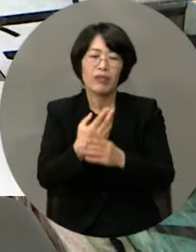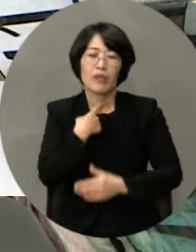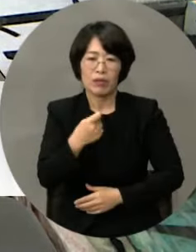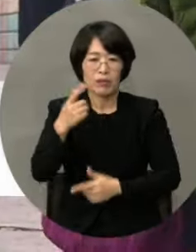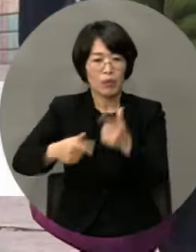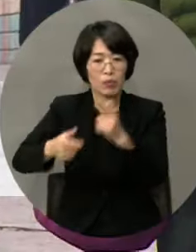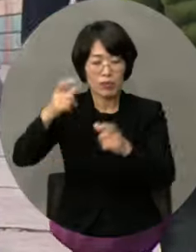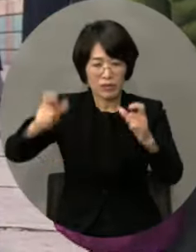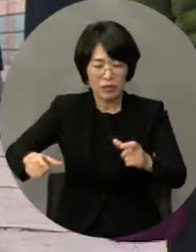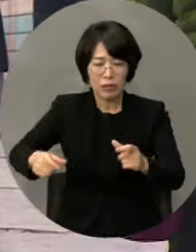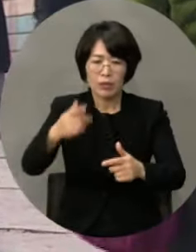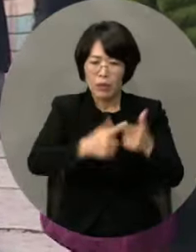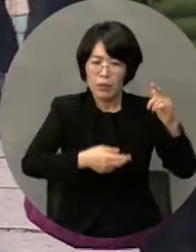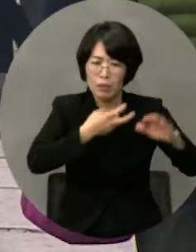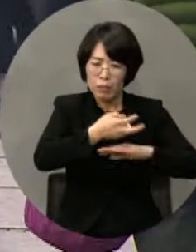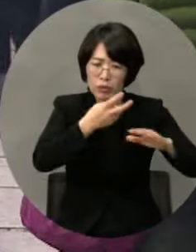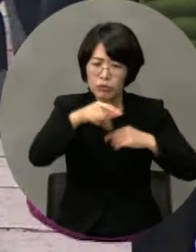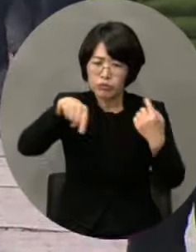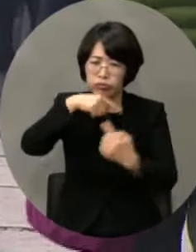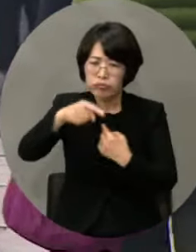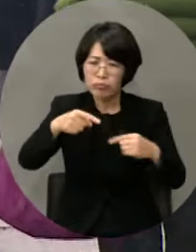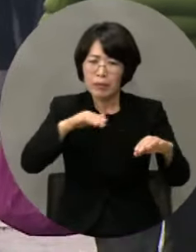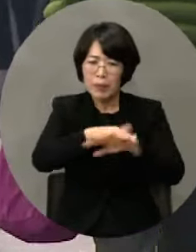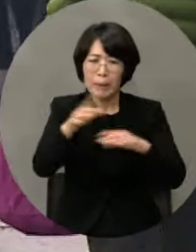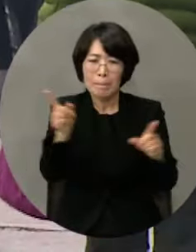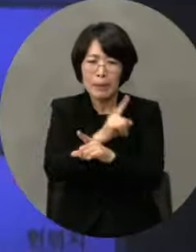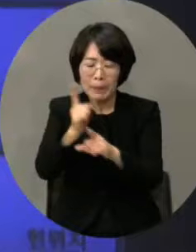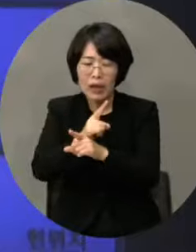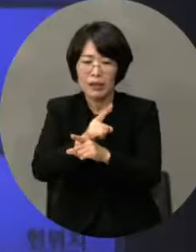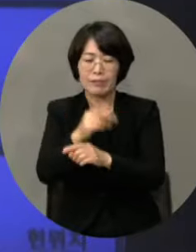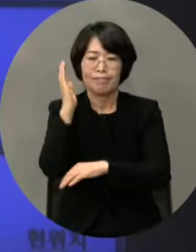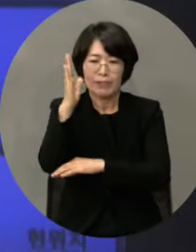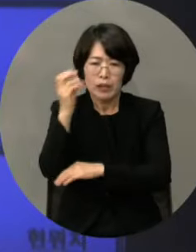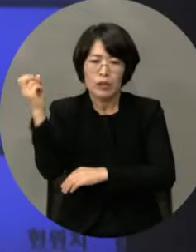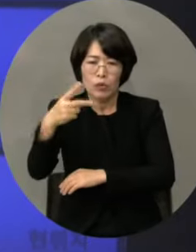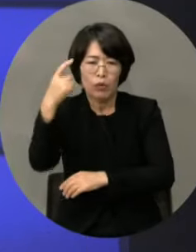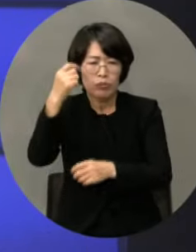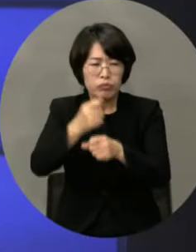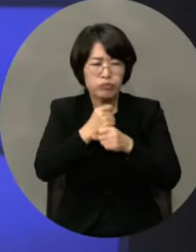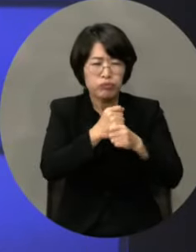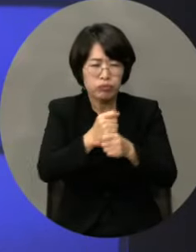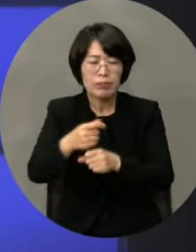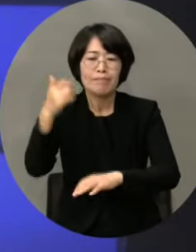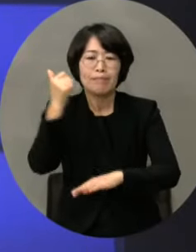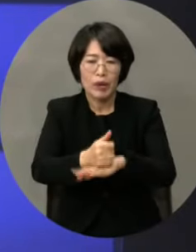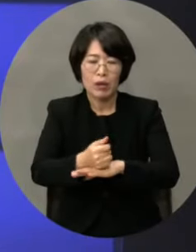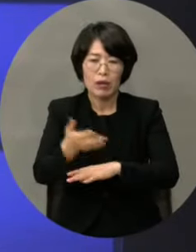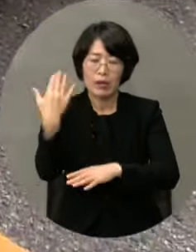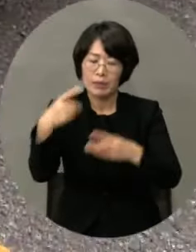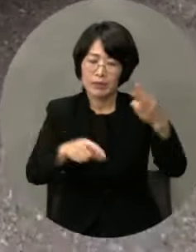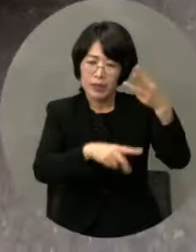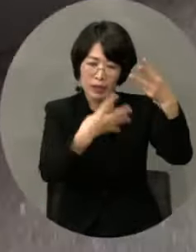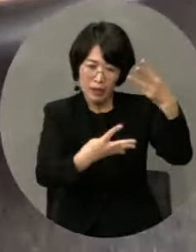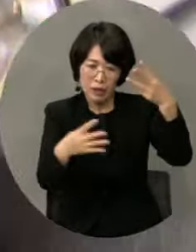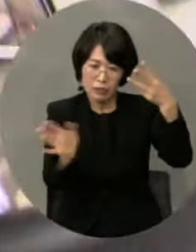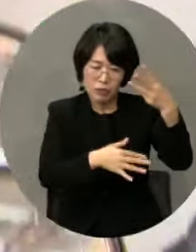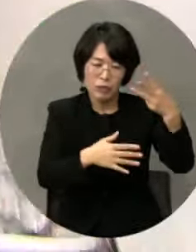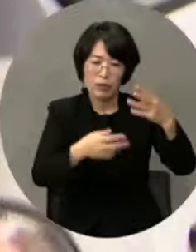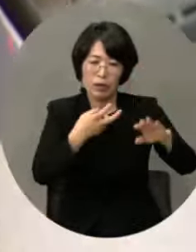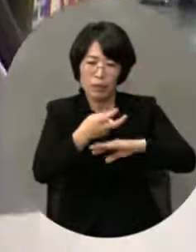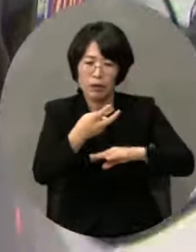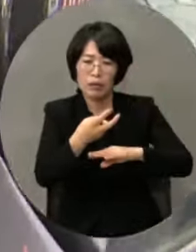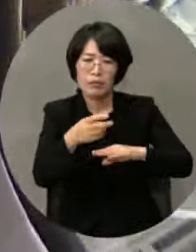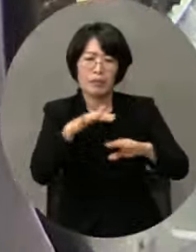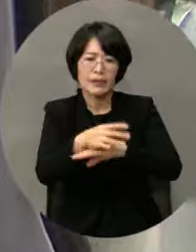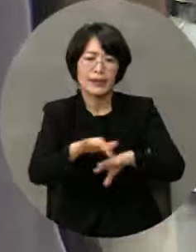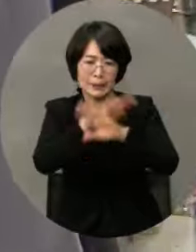목포시. 목포 시내버스 운영체제 개편이 대두됐고 용역을 거쳐 지난 4일부터 시내버스 노선이 전면